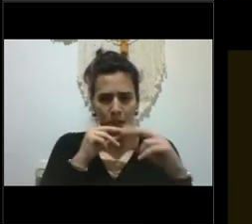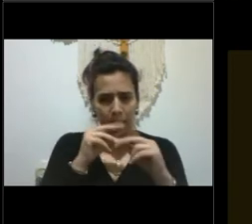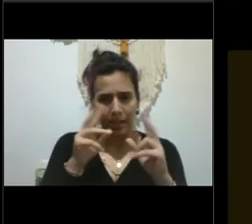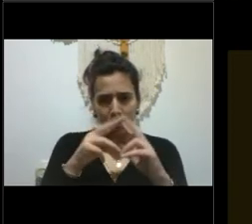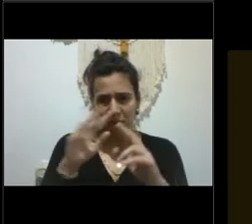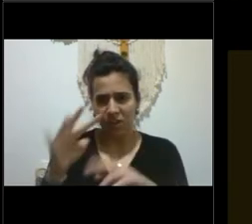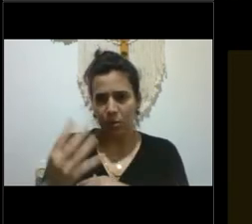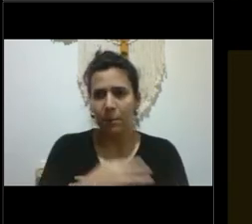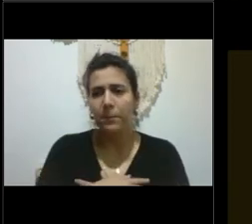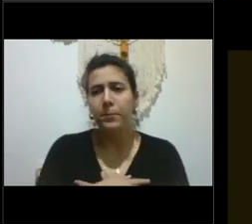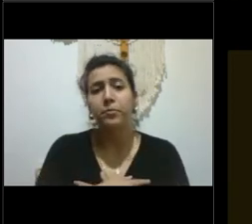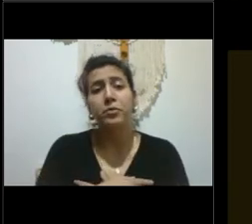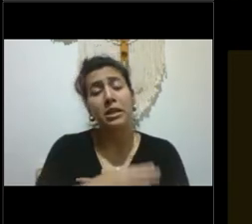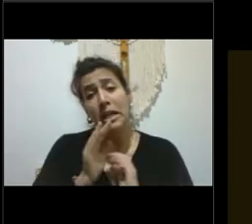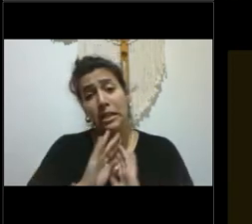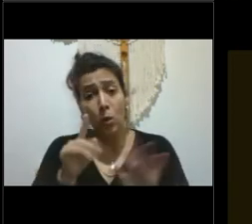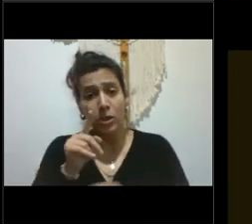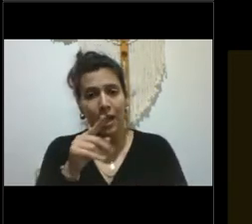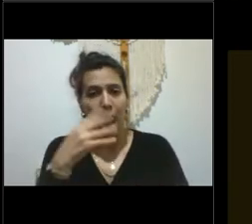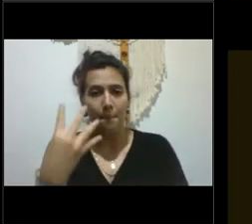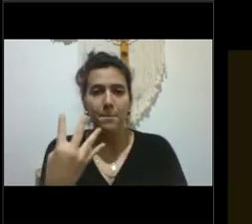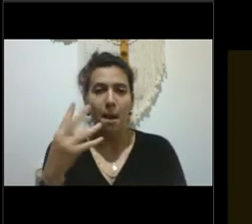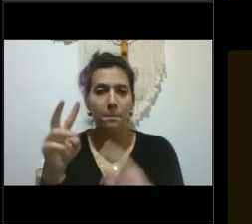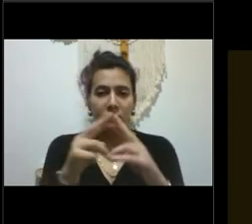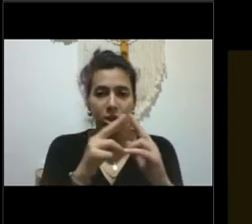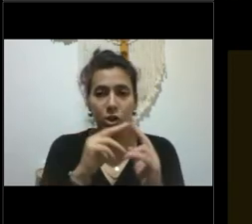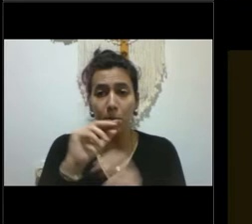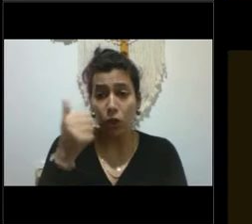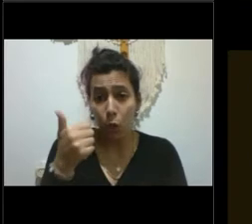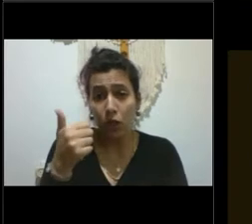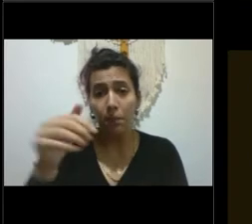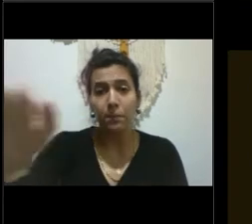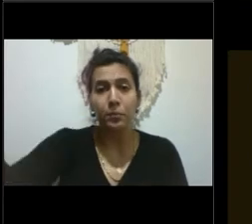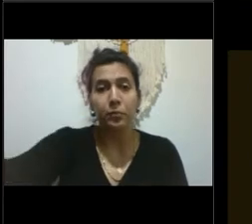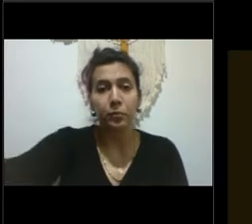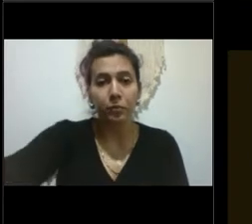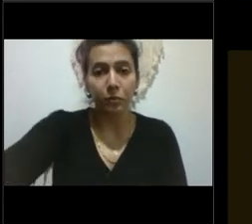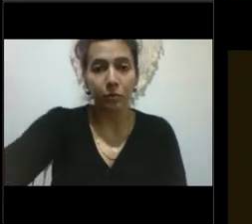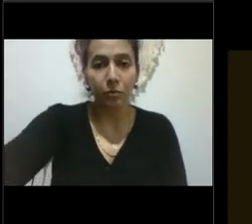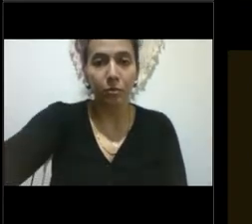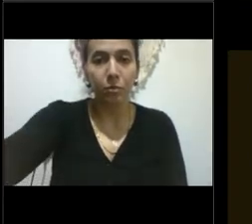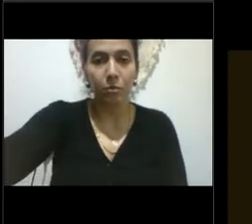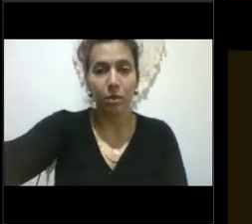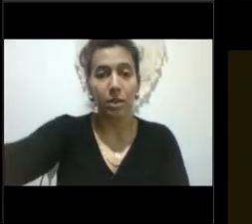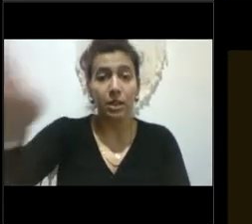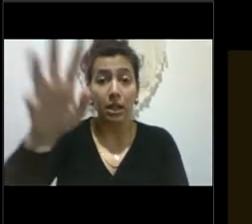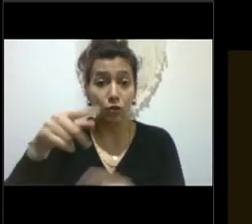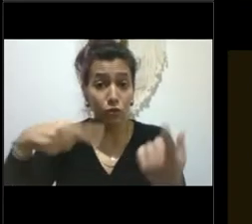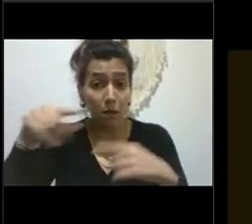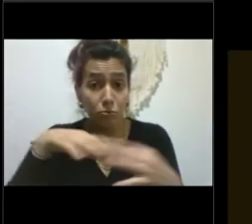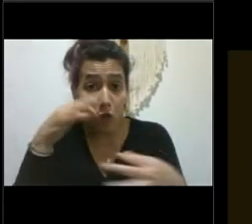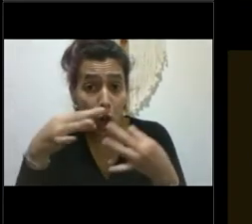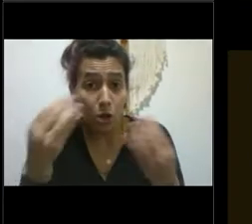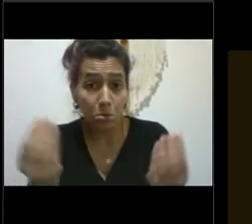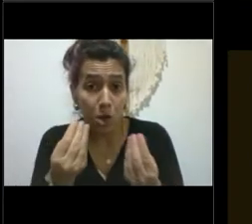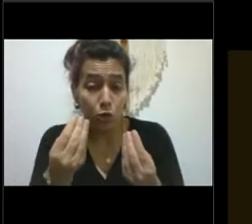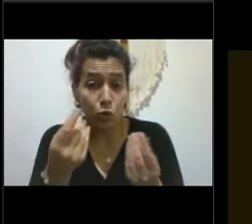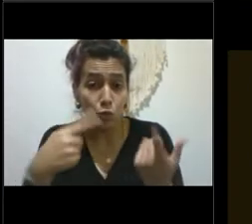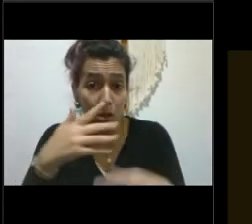אז זה בעצם ארבעה מפגשים הראשונים, ויש למישהו שאלות או משהו שהוא רוצה לשאול, אני שנייה מסתכל על